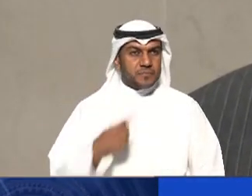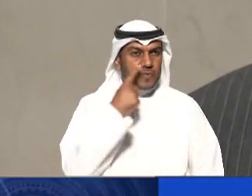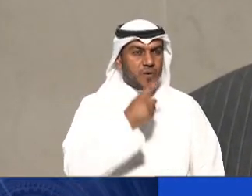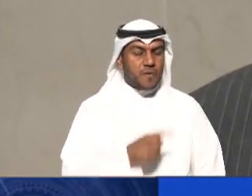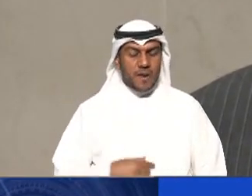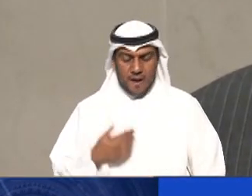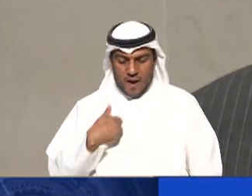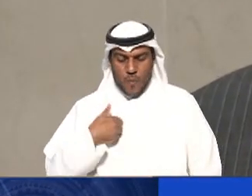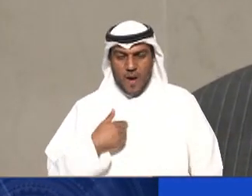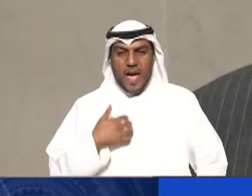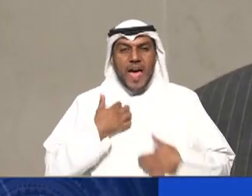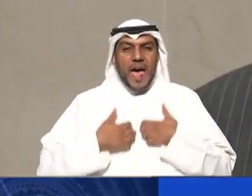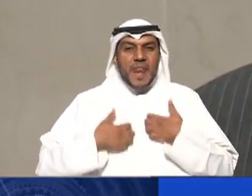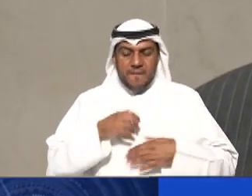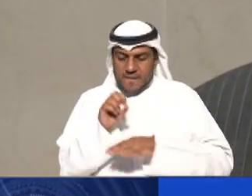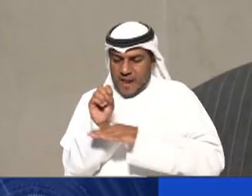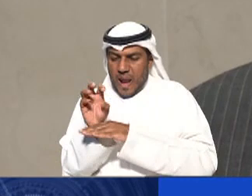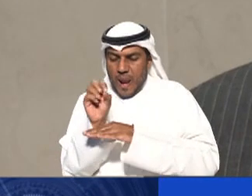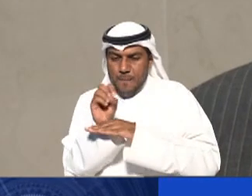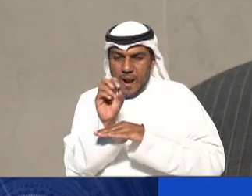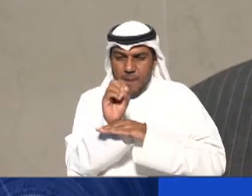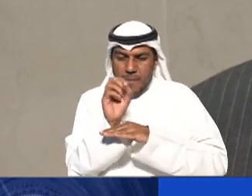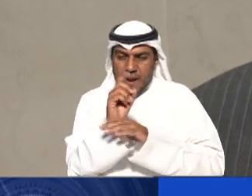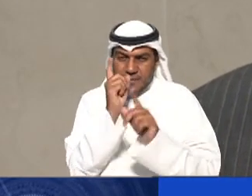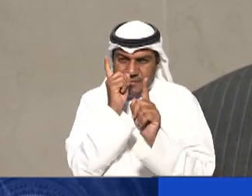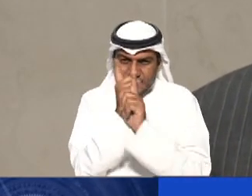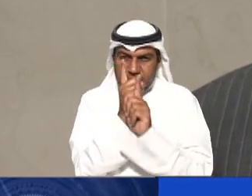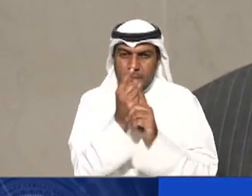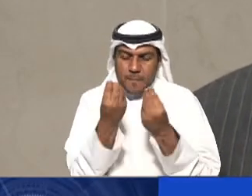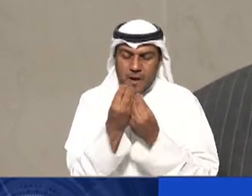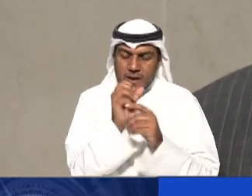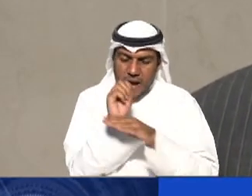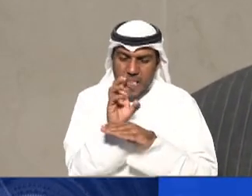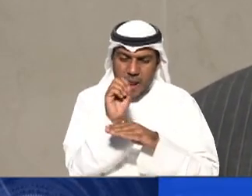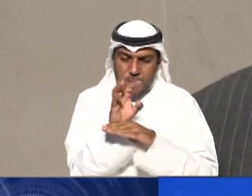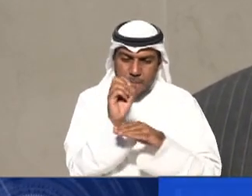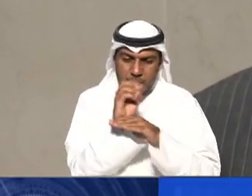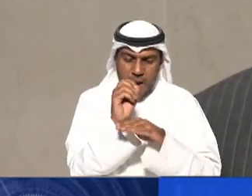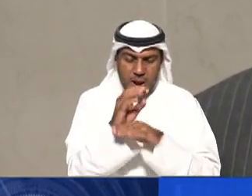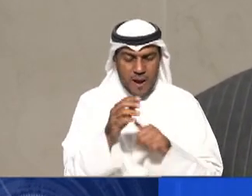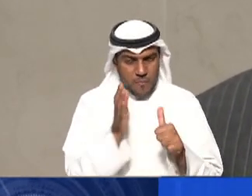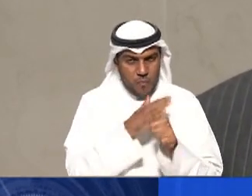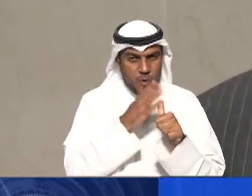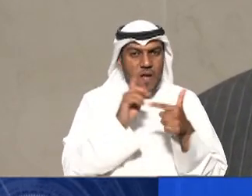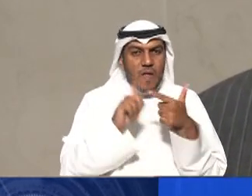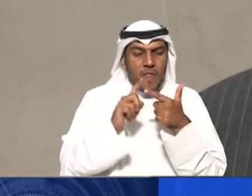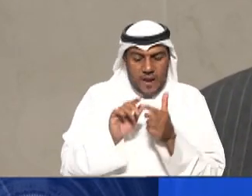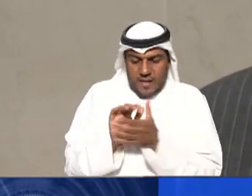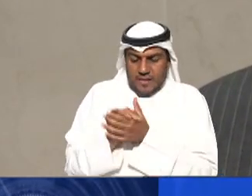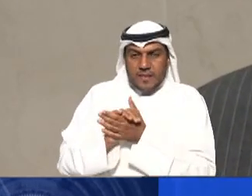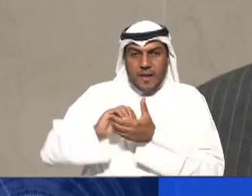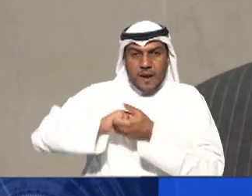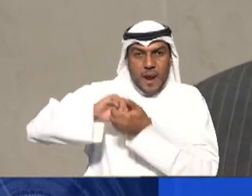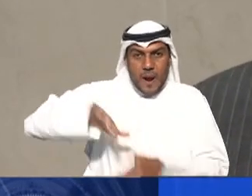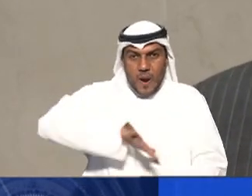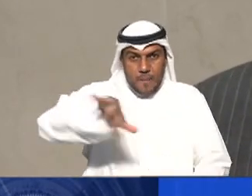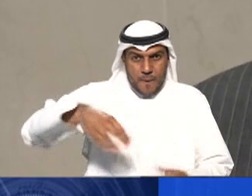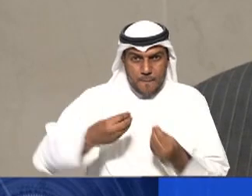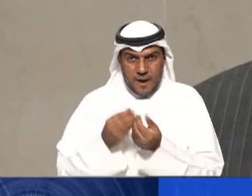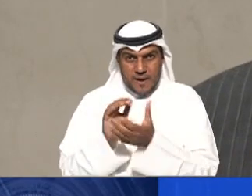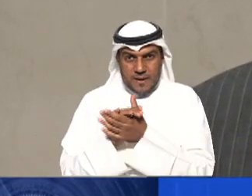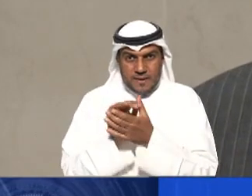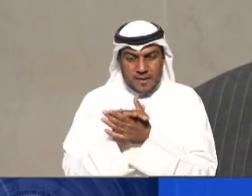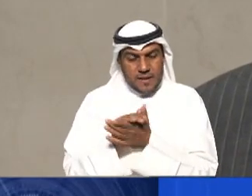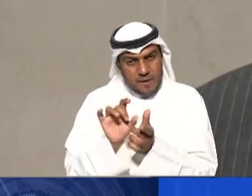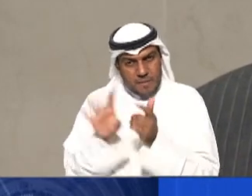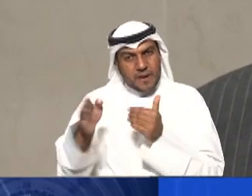حتى يستطيع الشخص أن يشعر بأهمية الإقلاع، بالإضافة إلى تغيير المحيط اللي هو موجود فيه. يعني هناك عوامل كبيرة يعمل